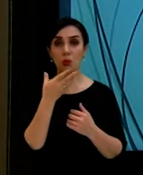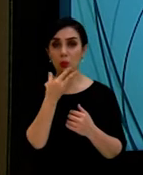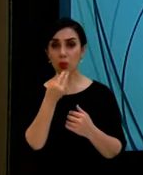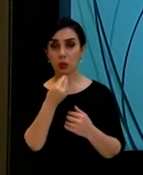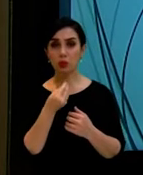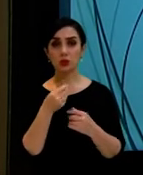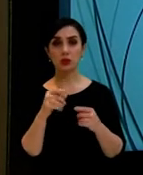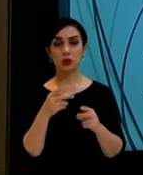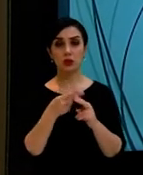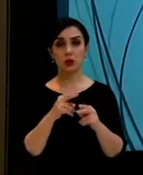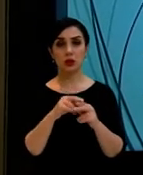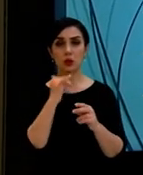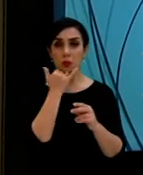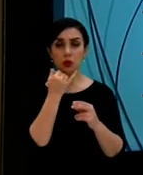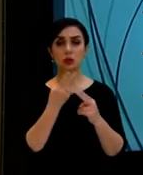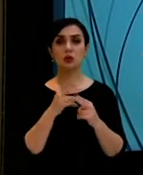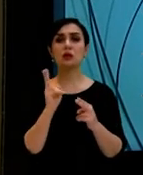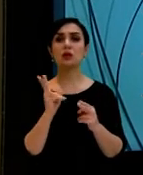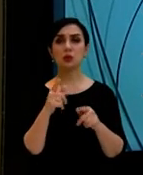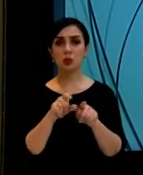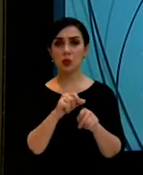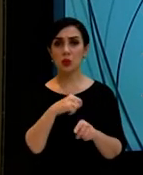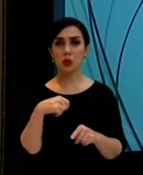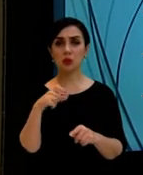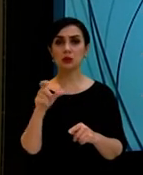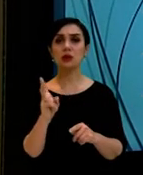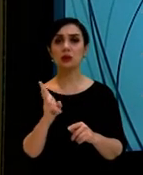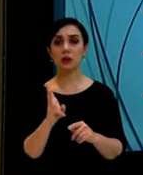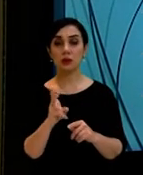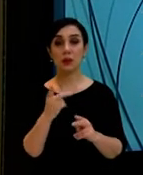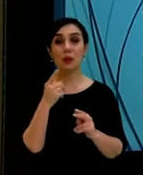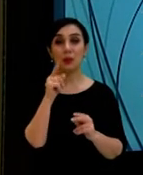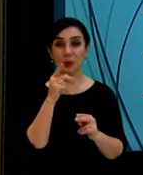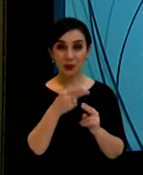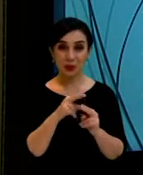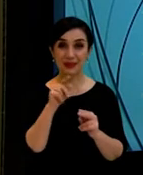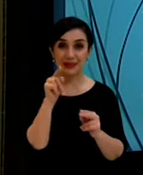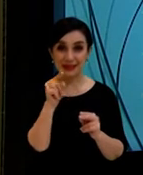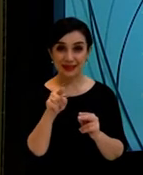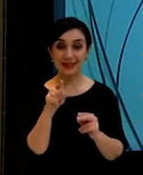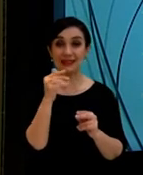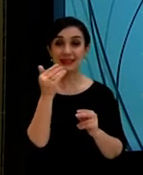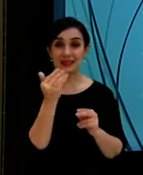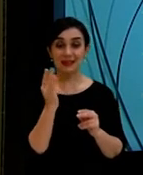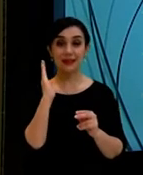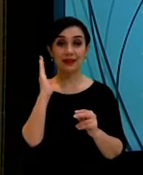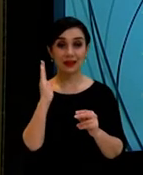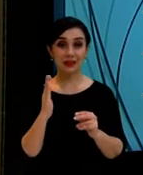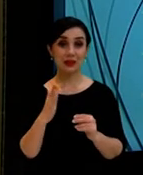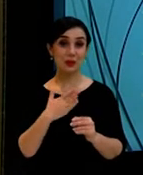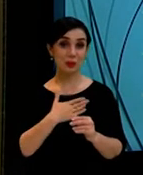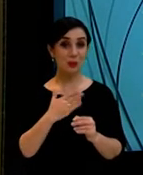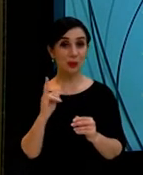Bobojon, yashin tutgan suvori kim o'zi? Bu sen, sening kelajaging,